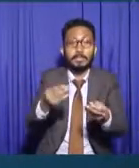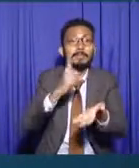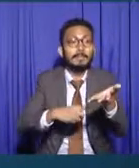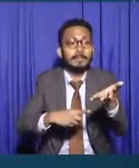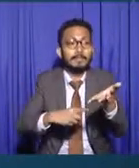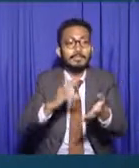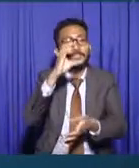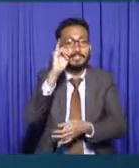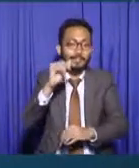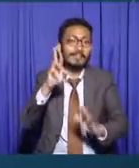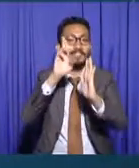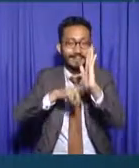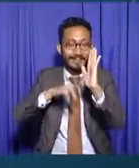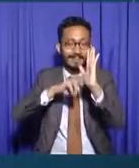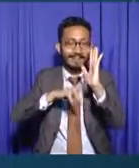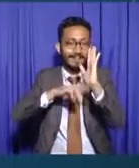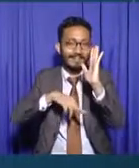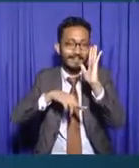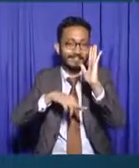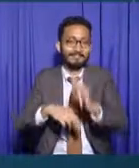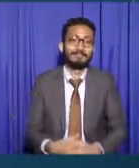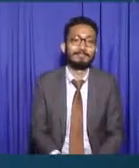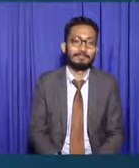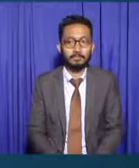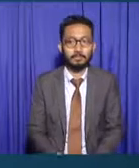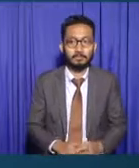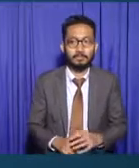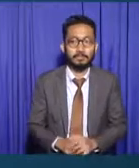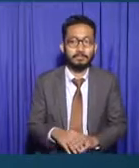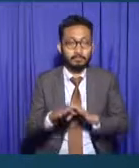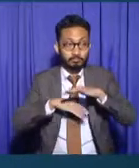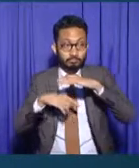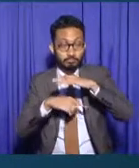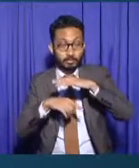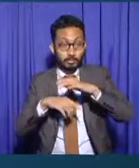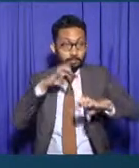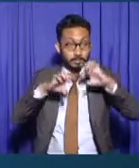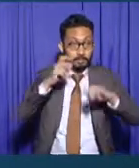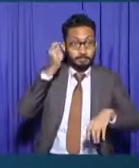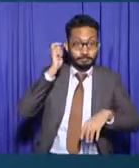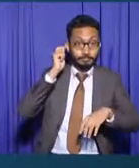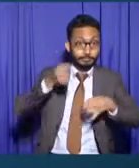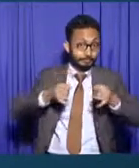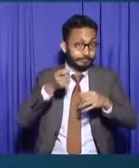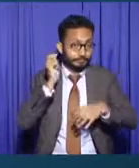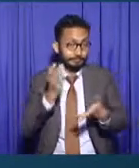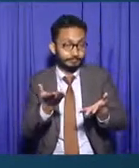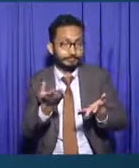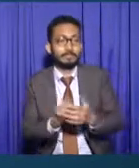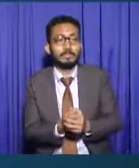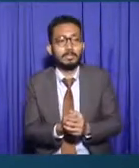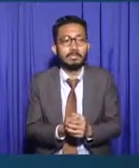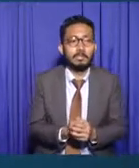yang memberi ciri rendah berdasarkan eksperimen-eksperimen yang telah